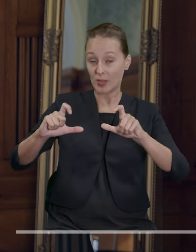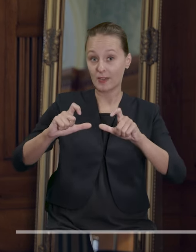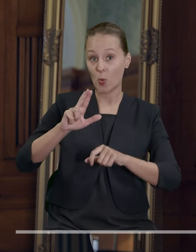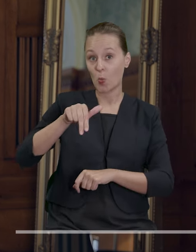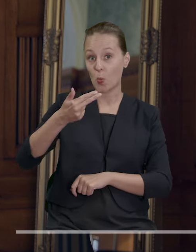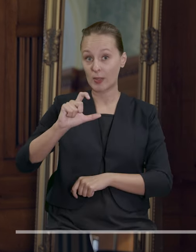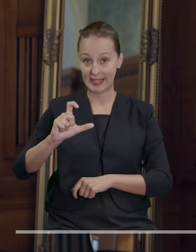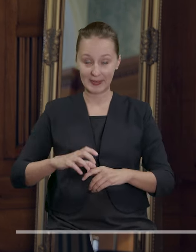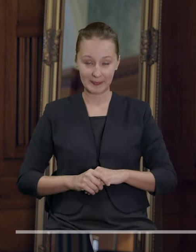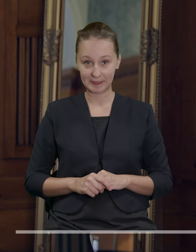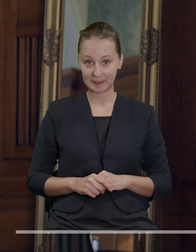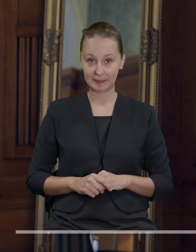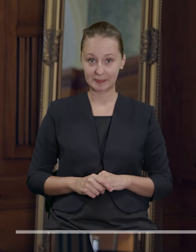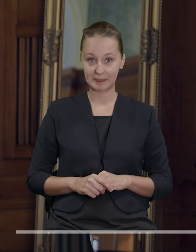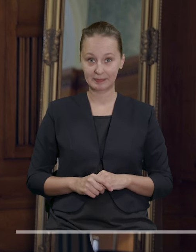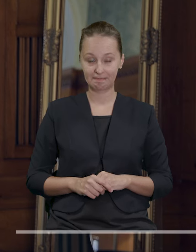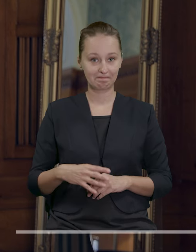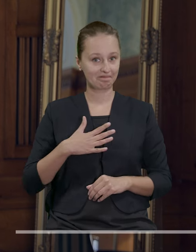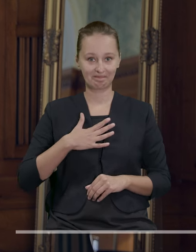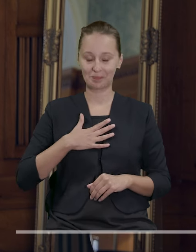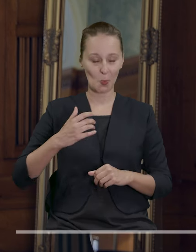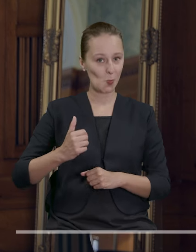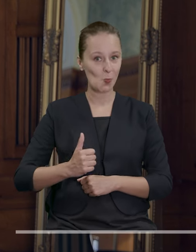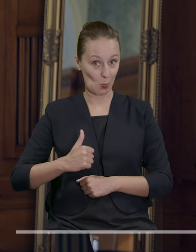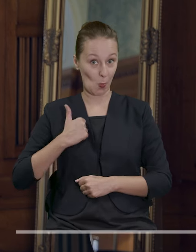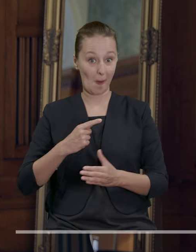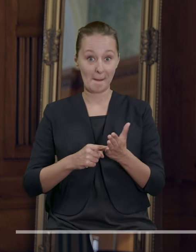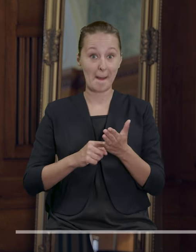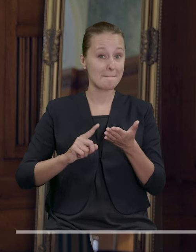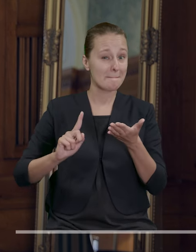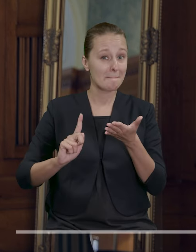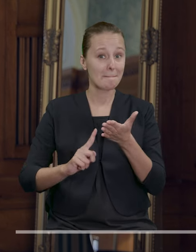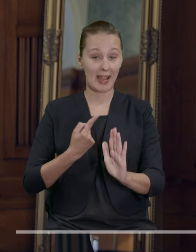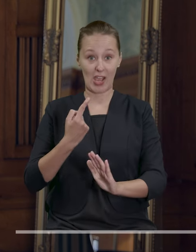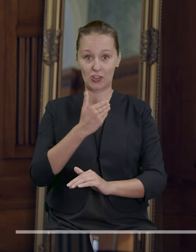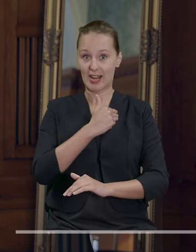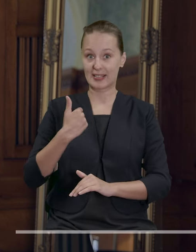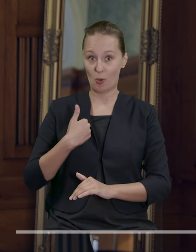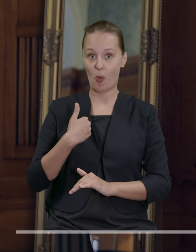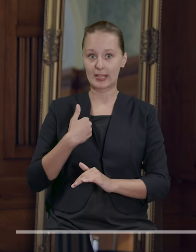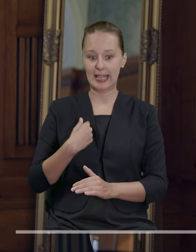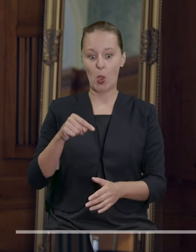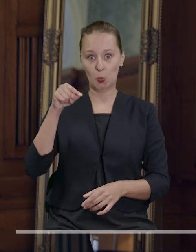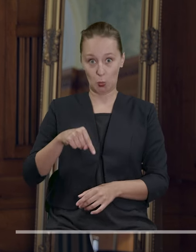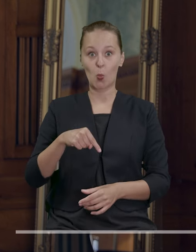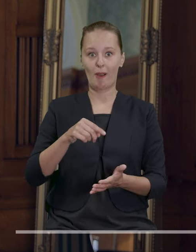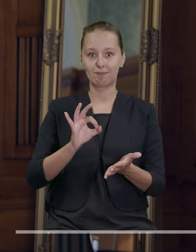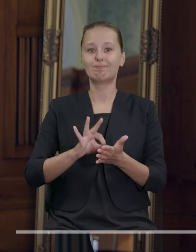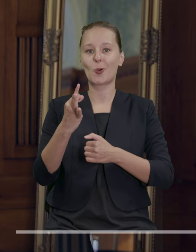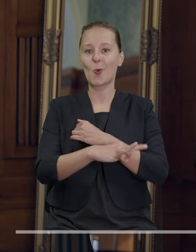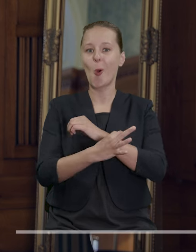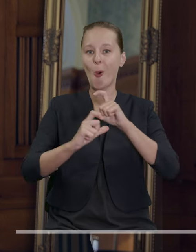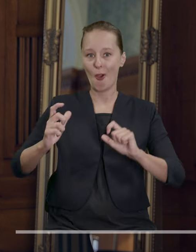Uniwersytetów UNIK. Bardzo jestem dumna z tego, że po raz pierwszy w Polsce i właśnie w